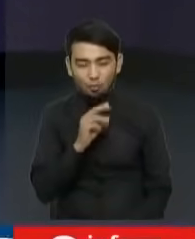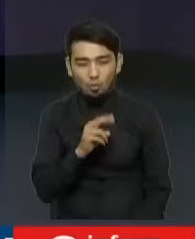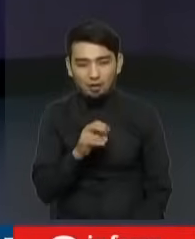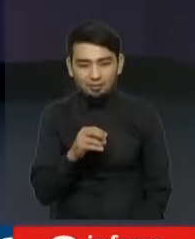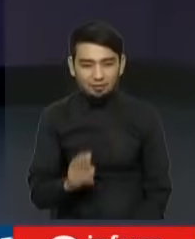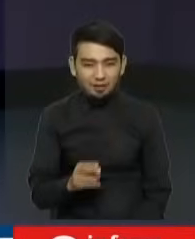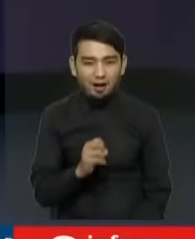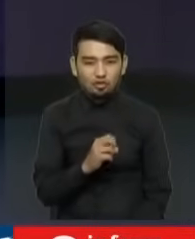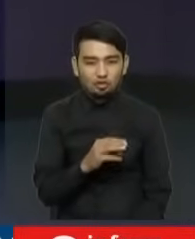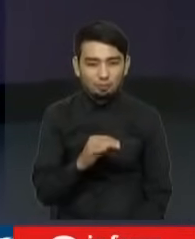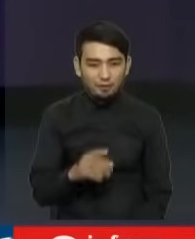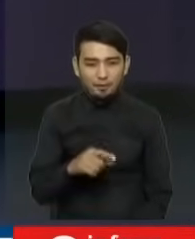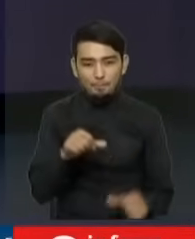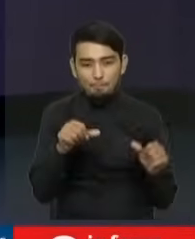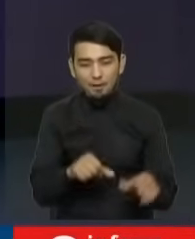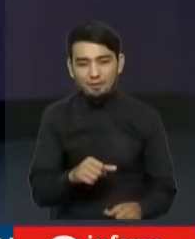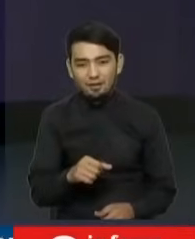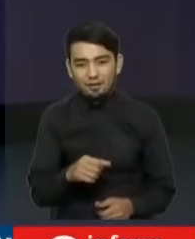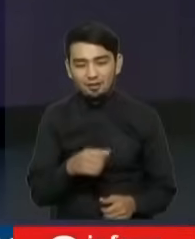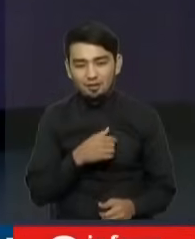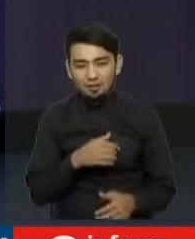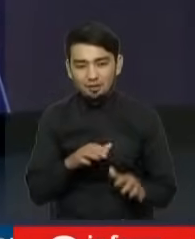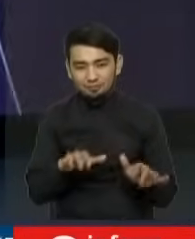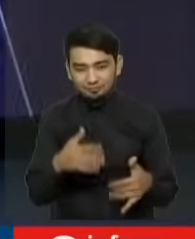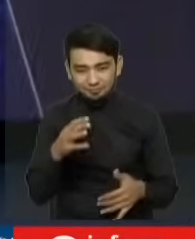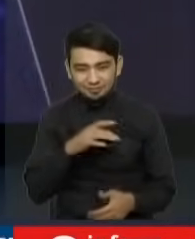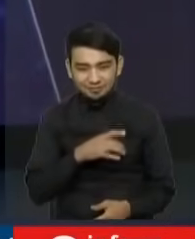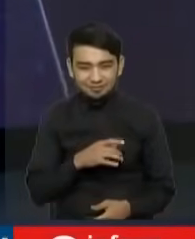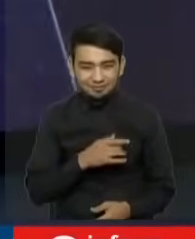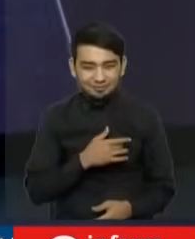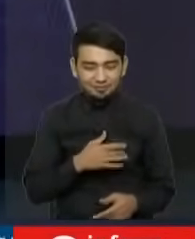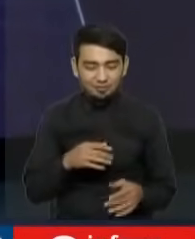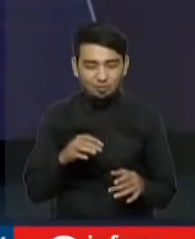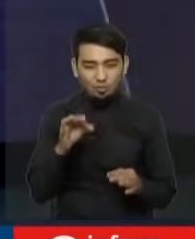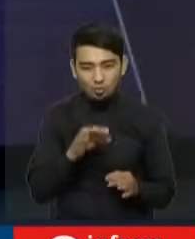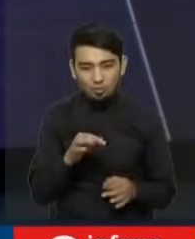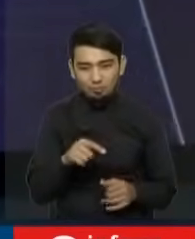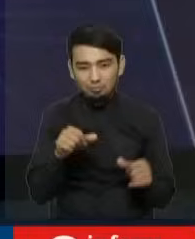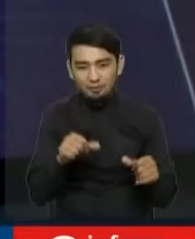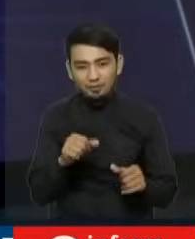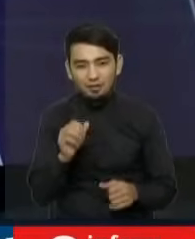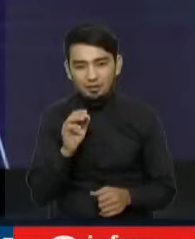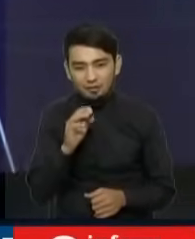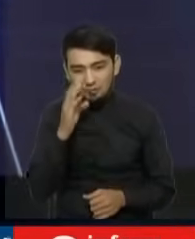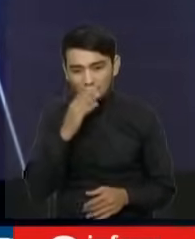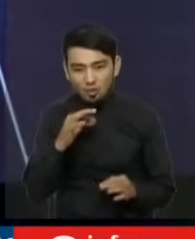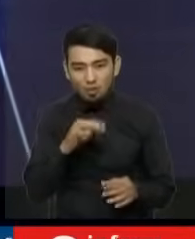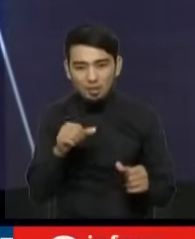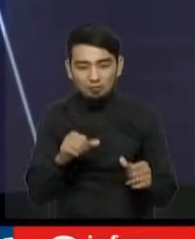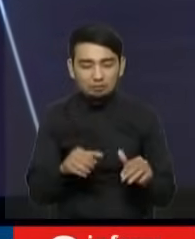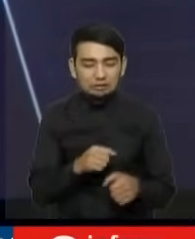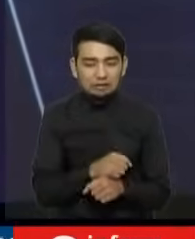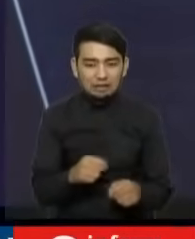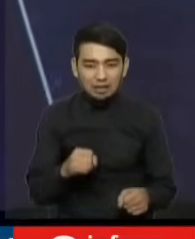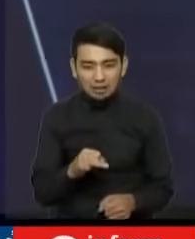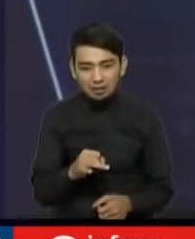отказали в лишении его родительских прав. В ответе на запрос портала Нур.кз пояснили, что родителей нельзя лишить прав по основаниям,